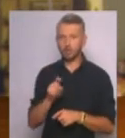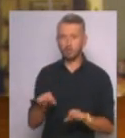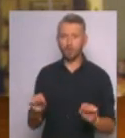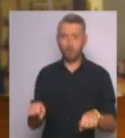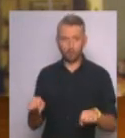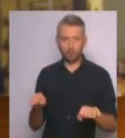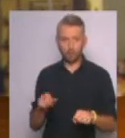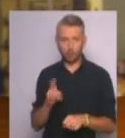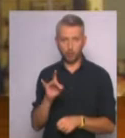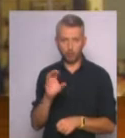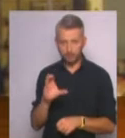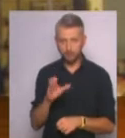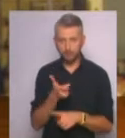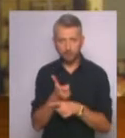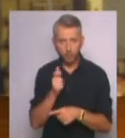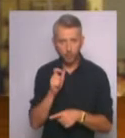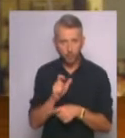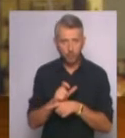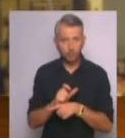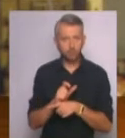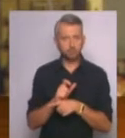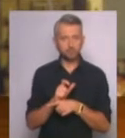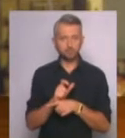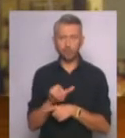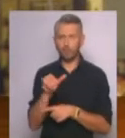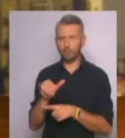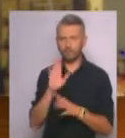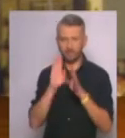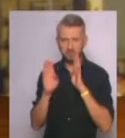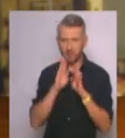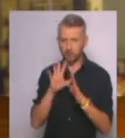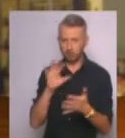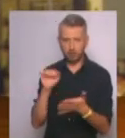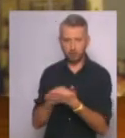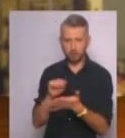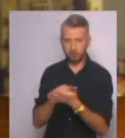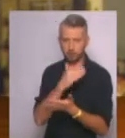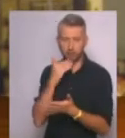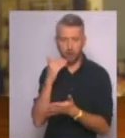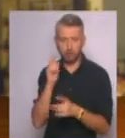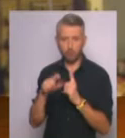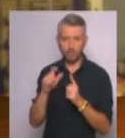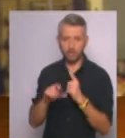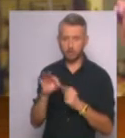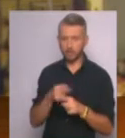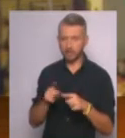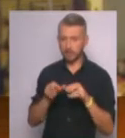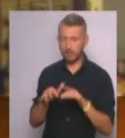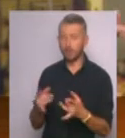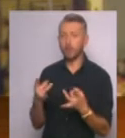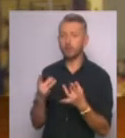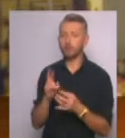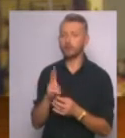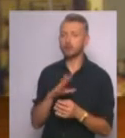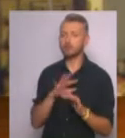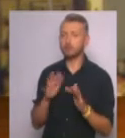мотокросу. Дуже таке, і у вас у соцмережах було так багато різних коментарів з приводу цього заходу. Розкажіть, як